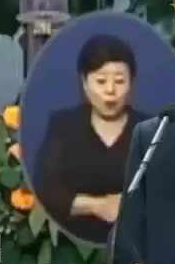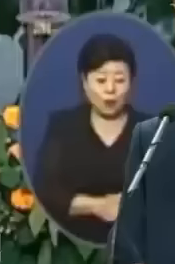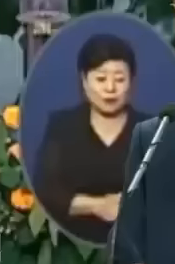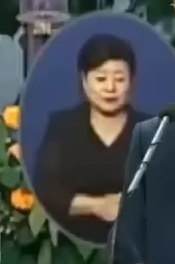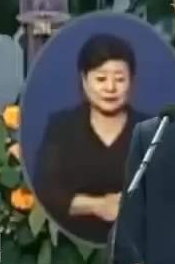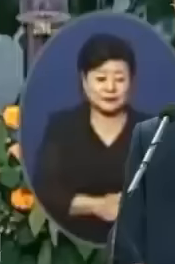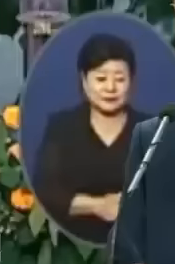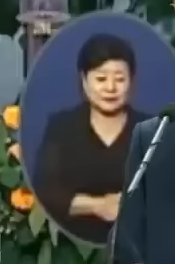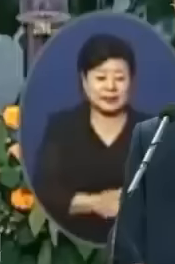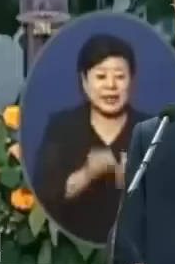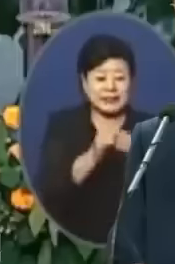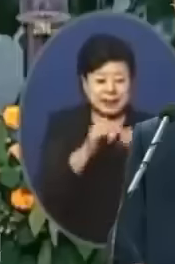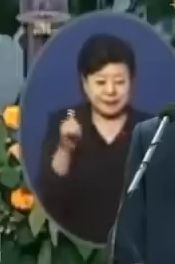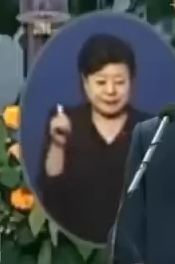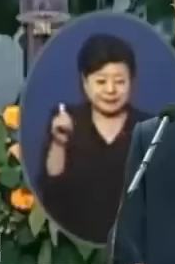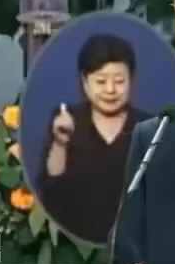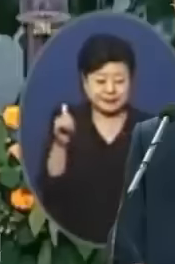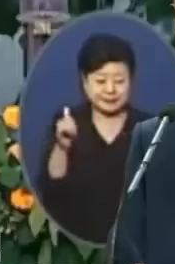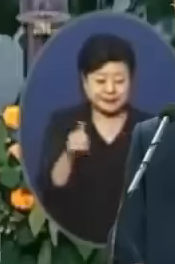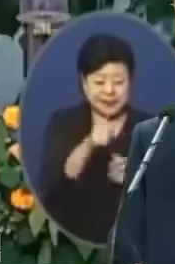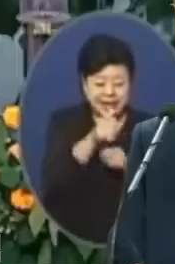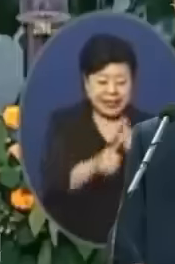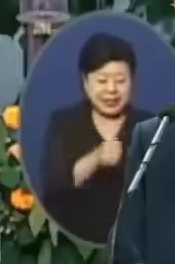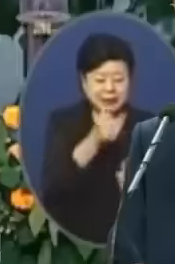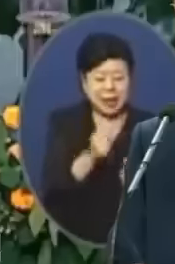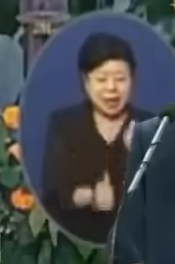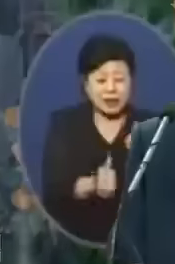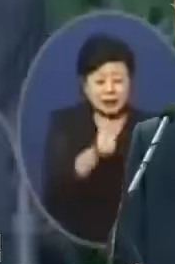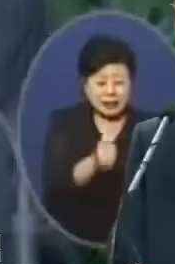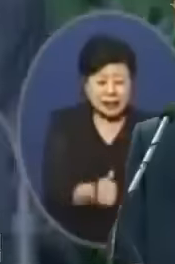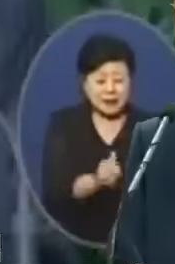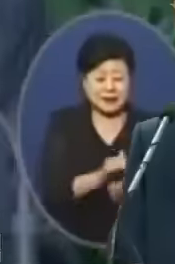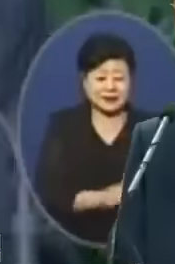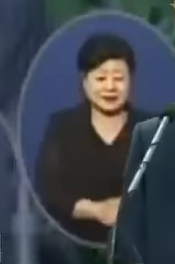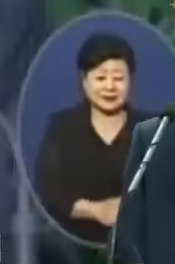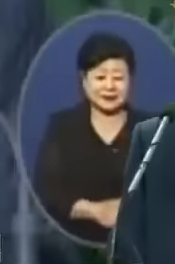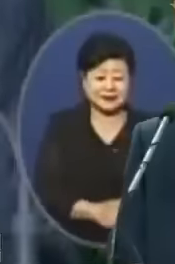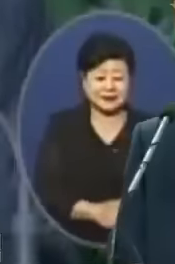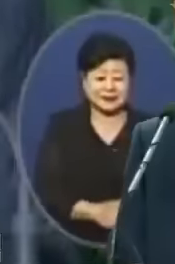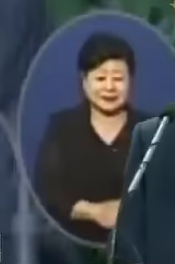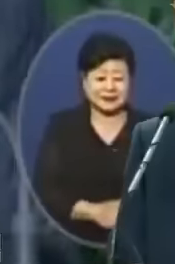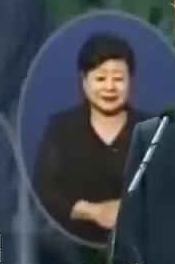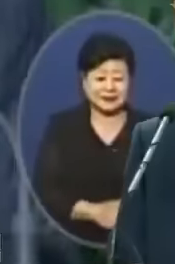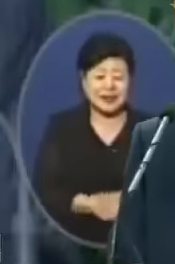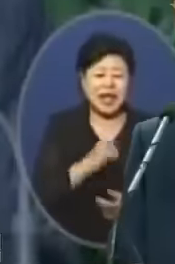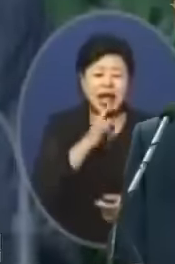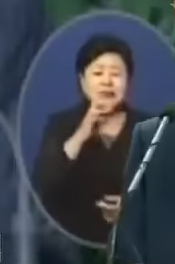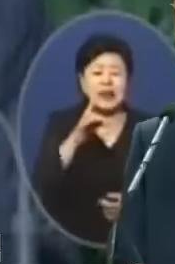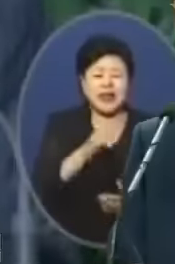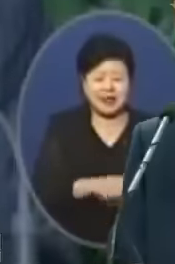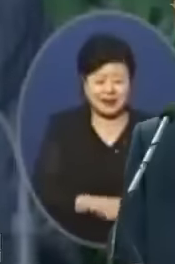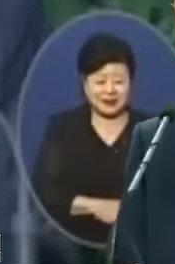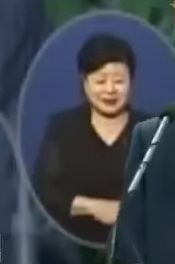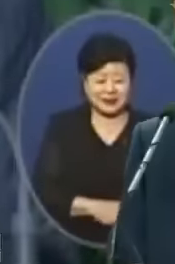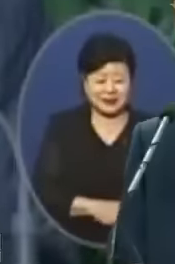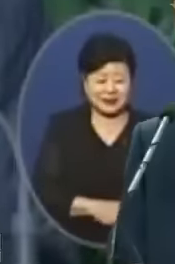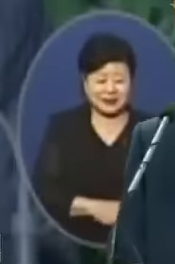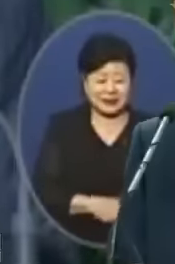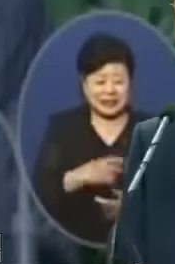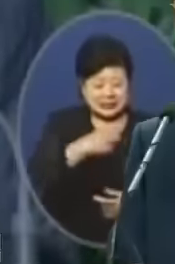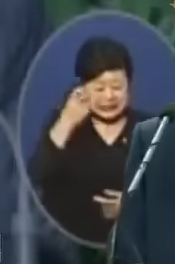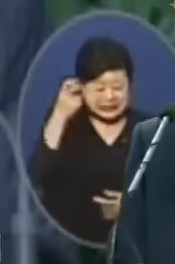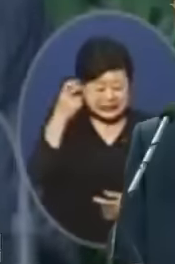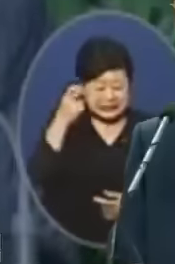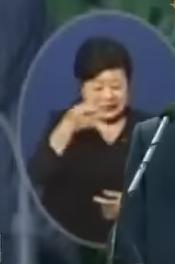그러므로 인간이 하나님과 경쟁하려면 도저히 안 되는 것입니다. 지혜와